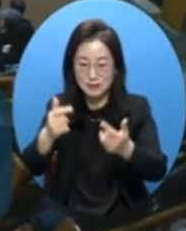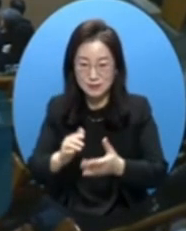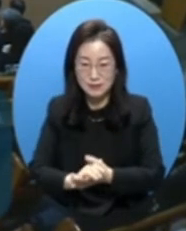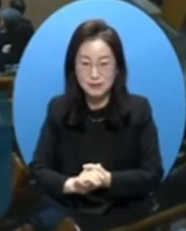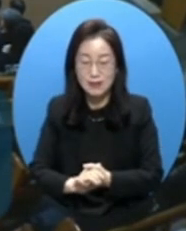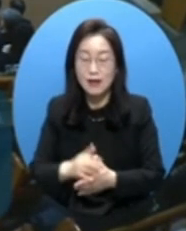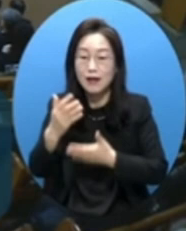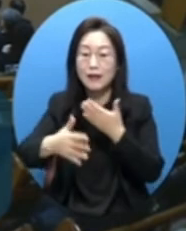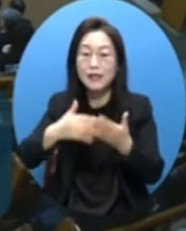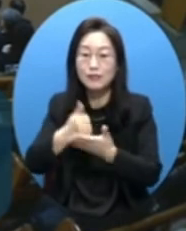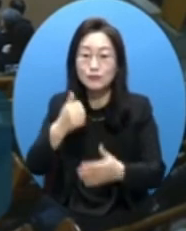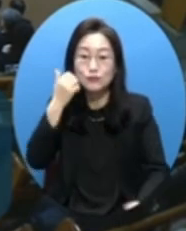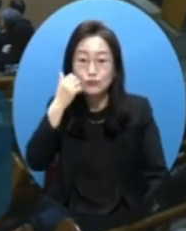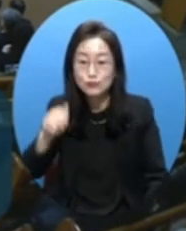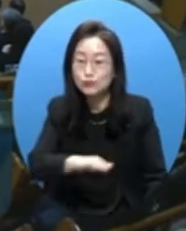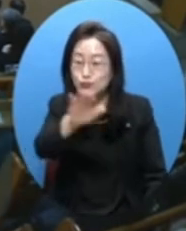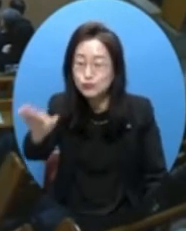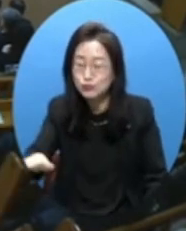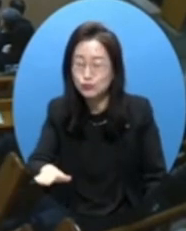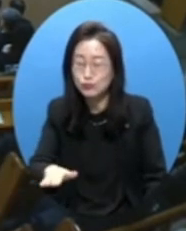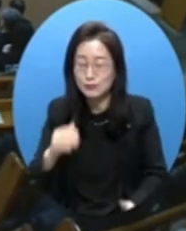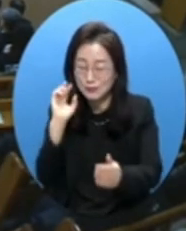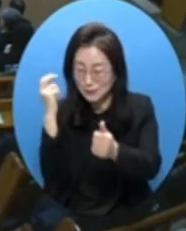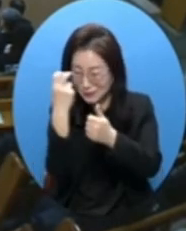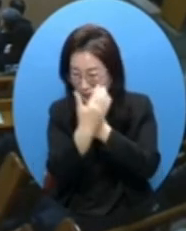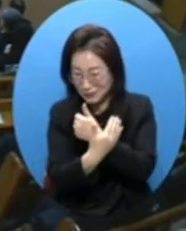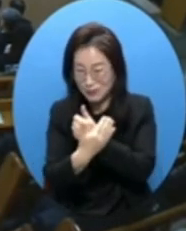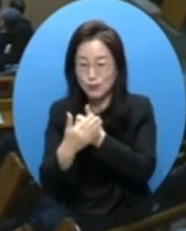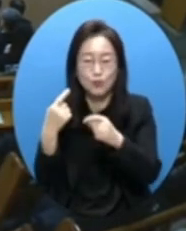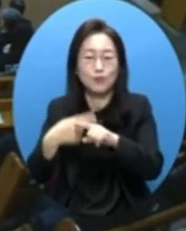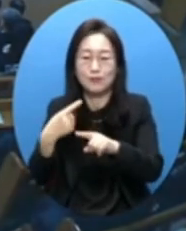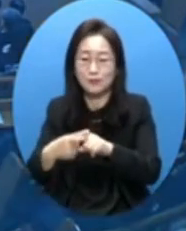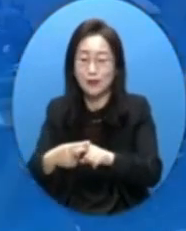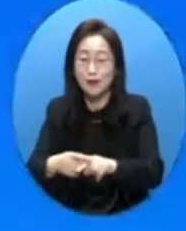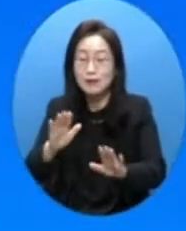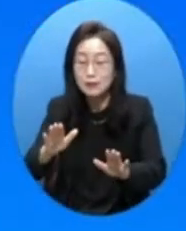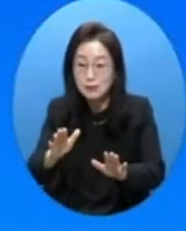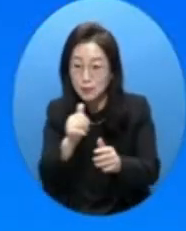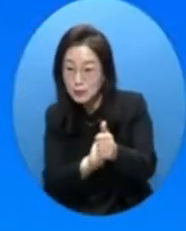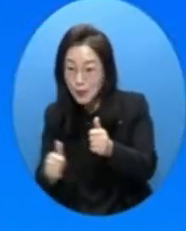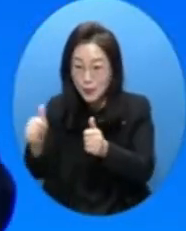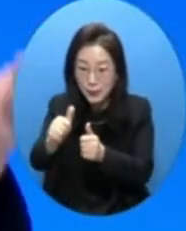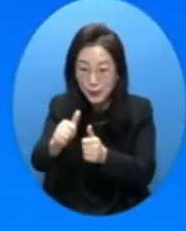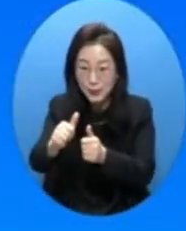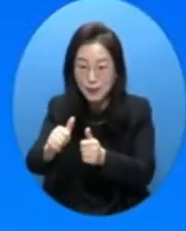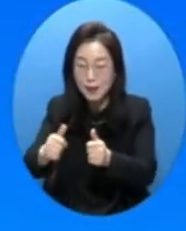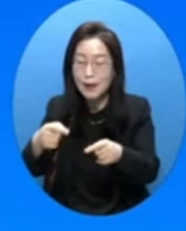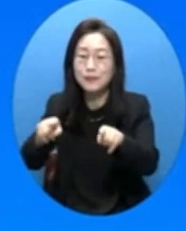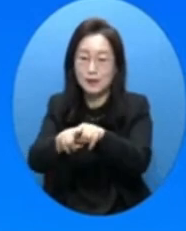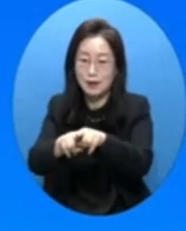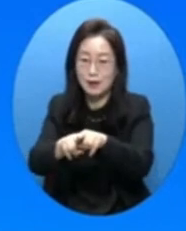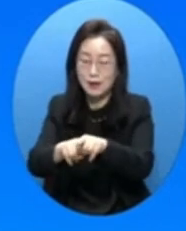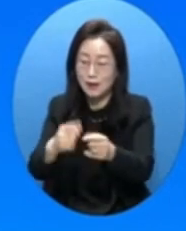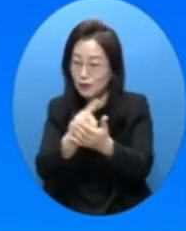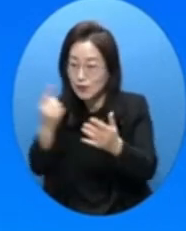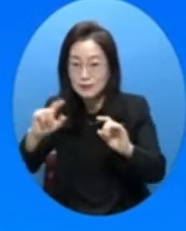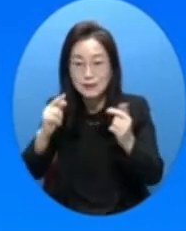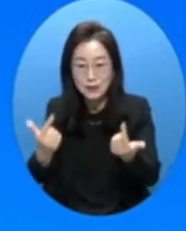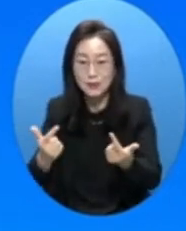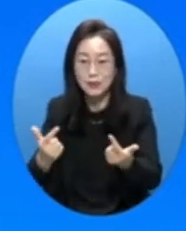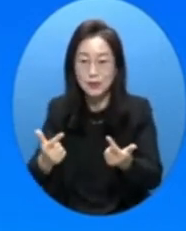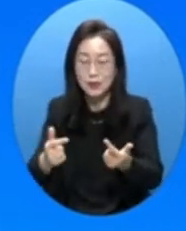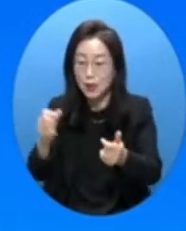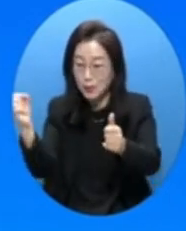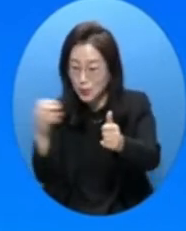이 하나님 바로 우리 하나님이신 것입니다. 하나님이 우리 앞길을 앞서가시며 우리 함께 하시며 우리를 떠나지 아니하시며